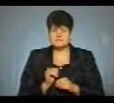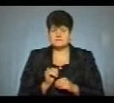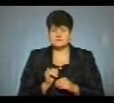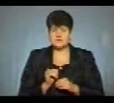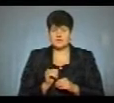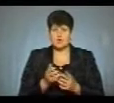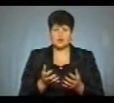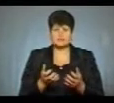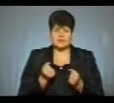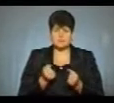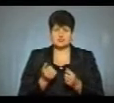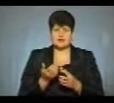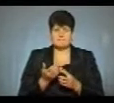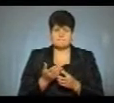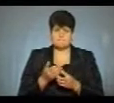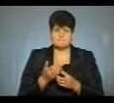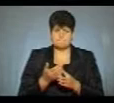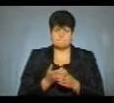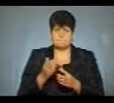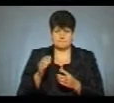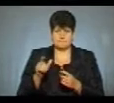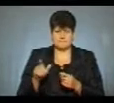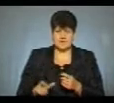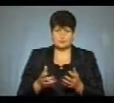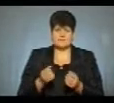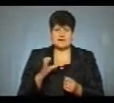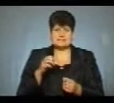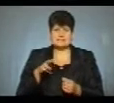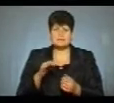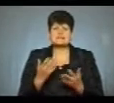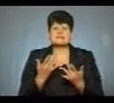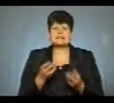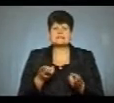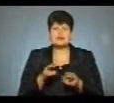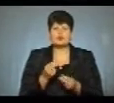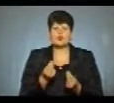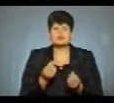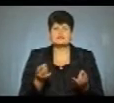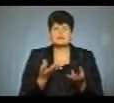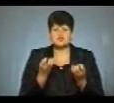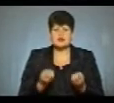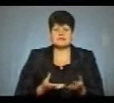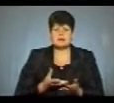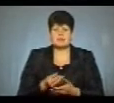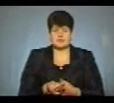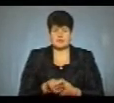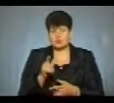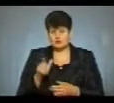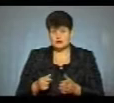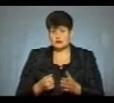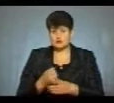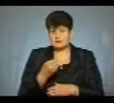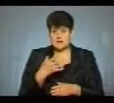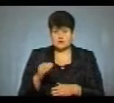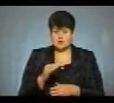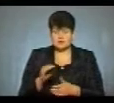скажімо, одержувачу пільг прийде смс-повідомлення на мобільний телефон, скільки залишок коштів ще потрібно заплатити. Якщо ж людина до 15